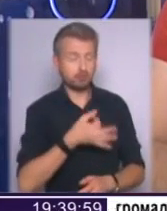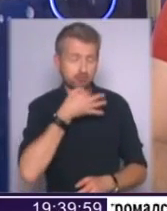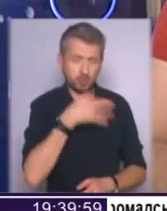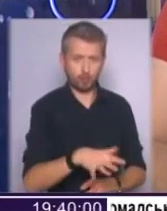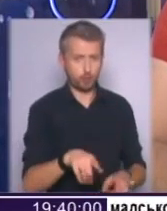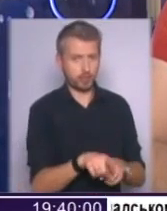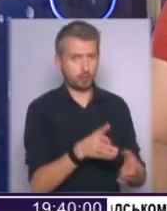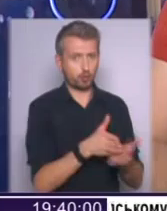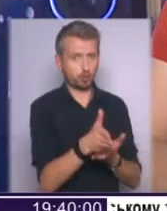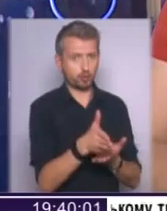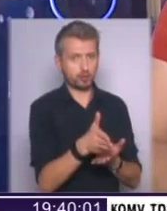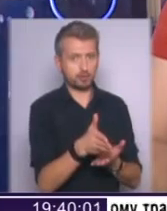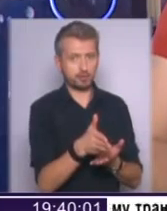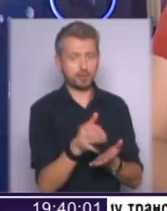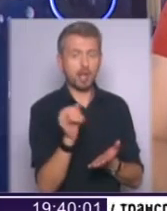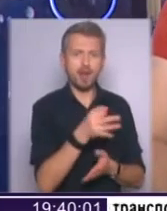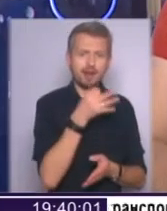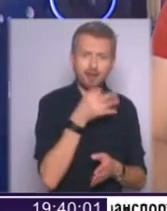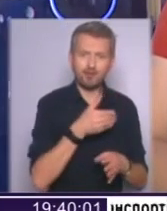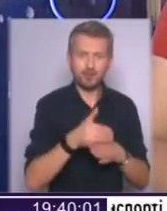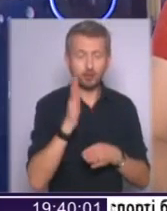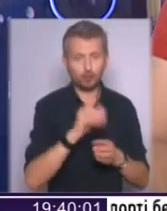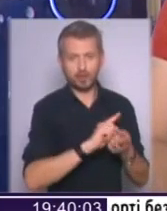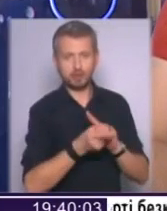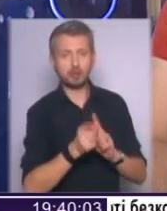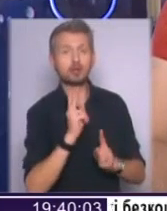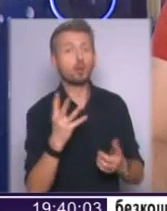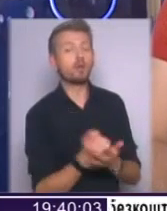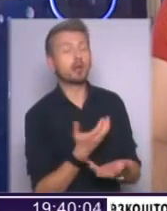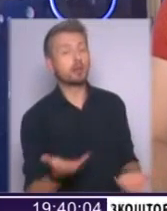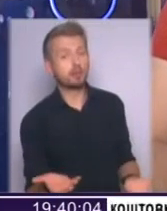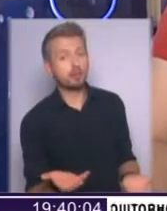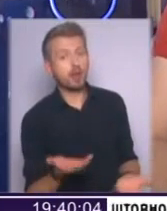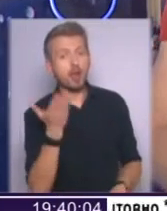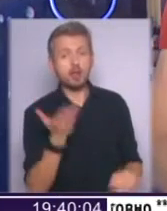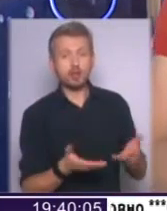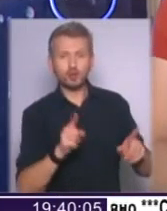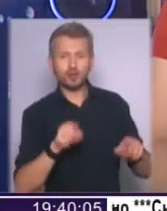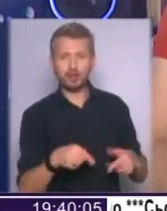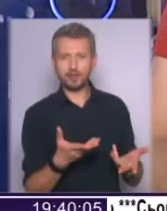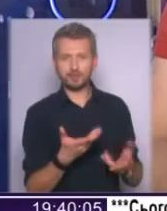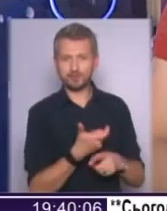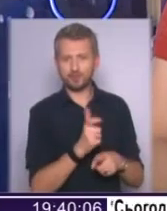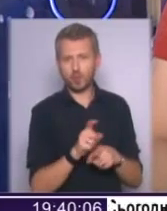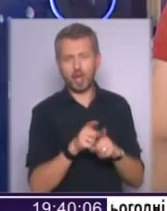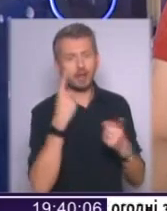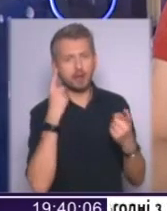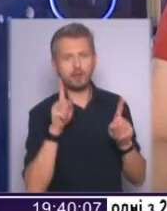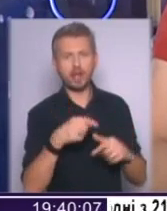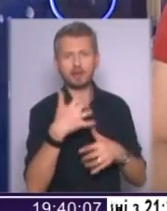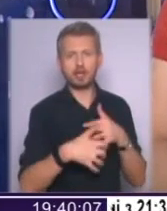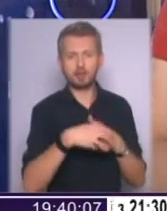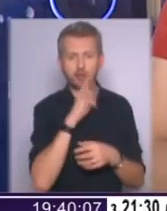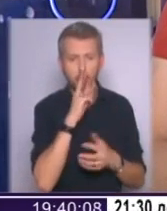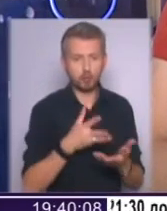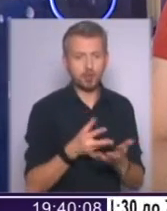курсом влади. І він рано чи пізно буде змінений. Тобто, хто від цього виграє? Якщо навіть, до речі, дуже такі дані, от навіть середня заробітна